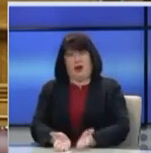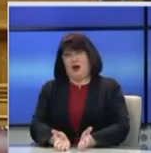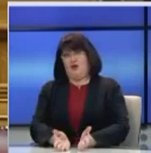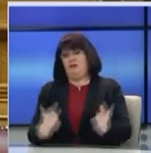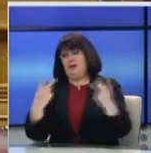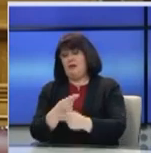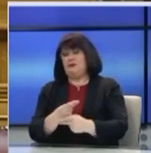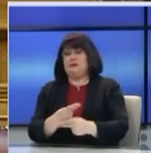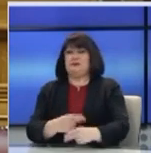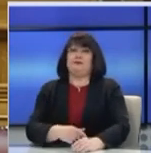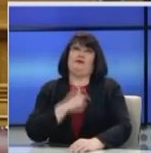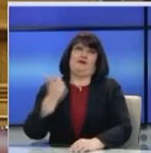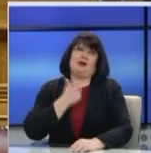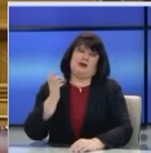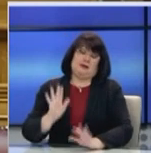Παρακαλώ, κύριε συνάδελφε.